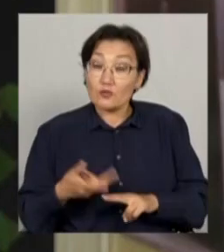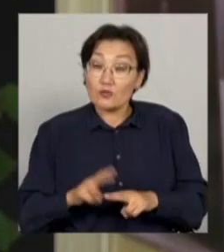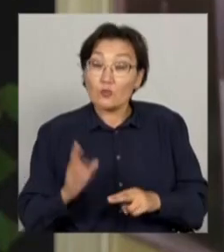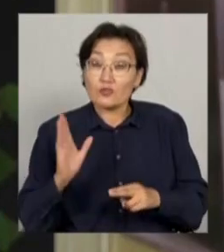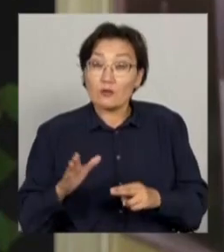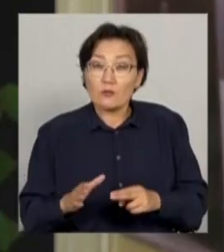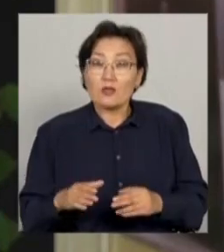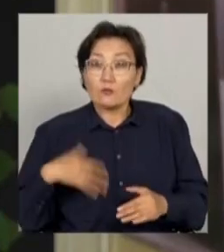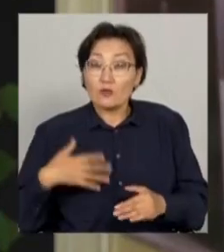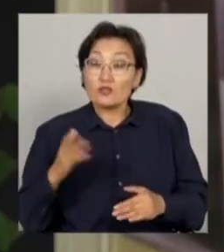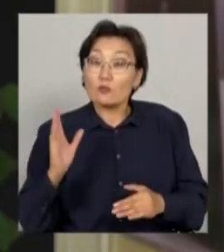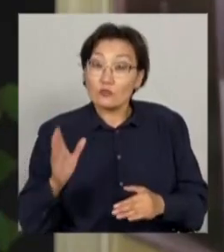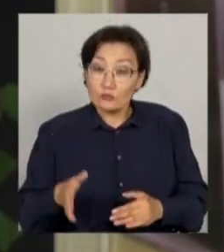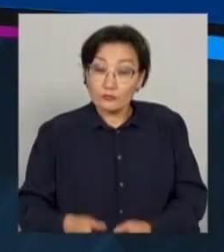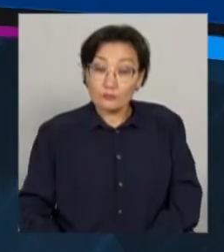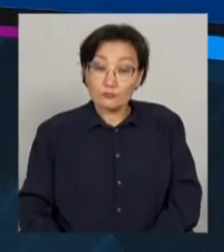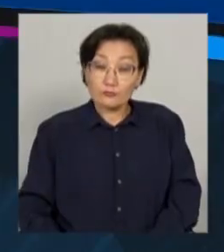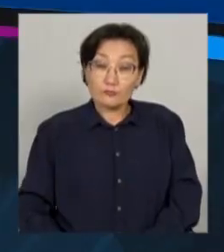будут полезны и в будущем.